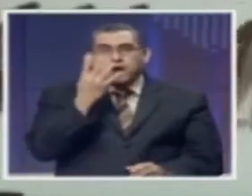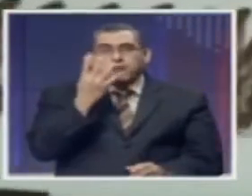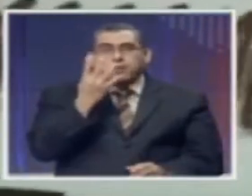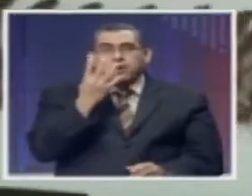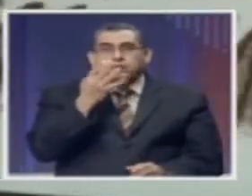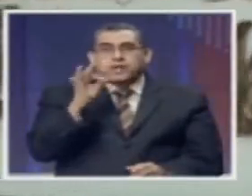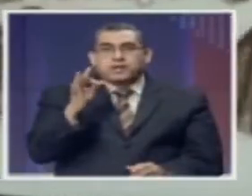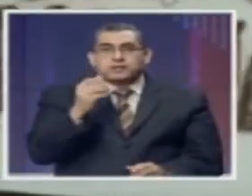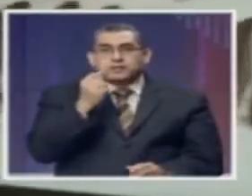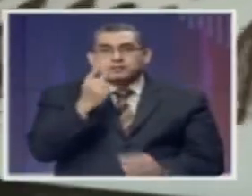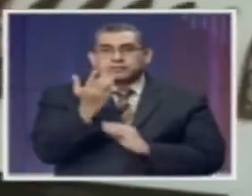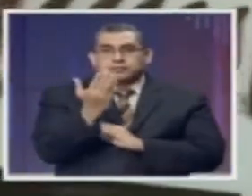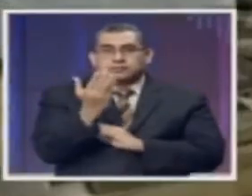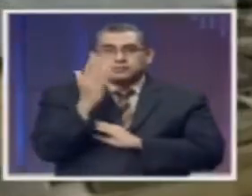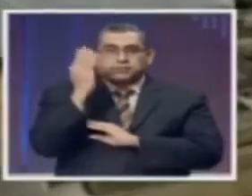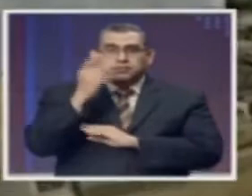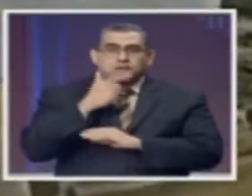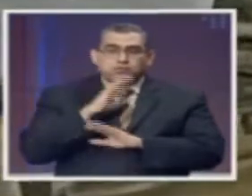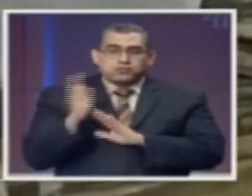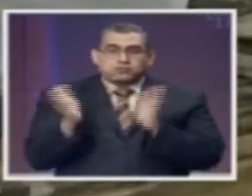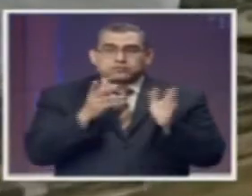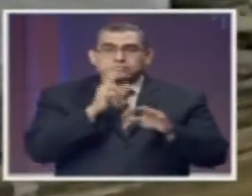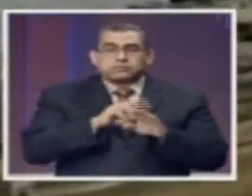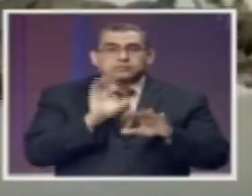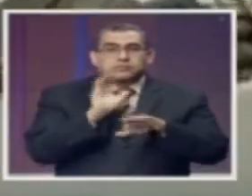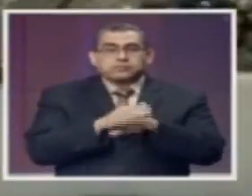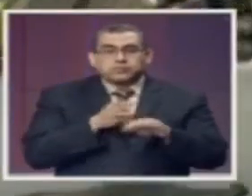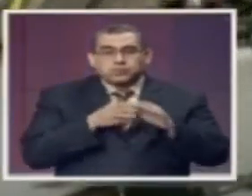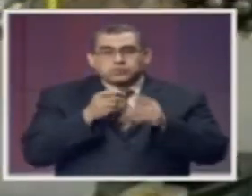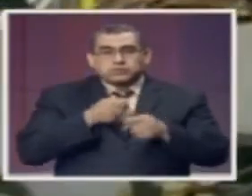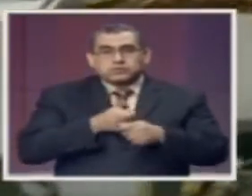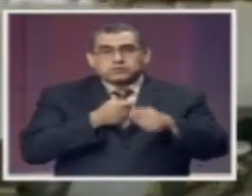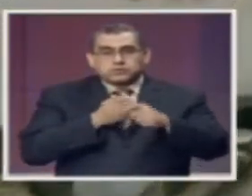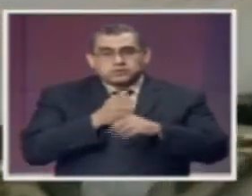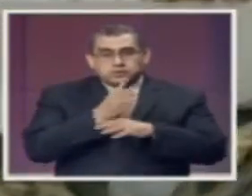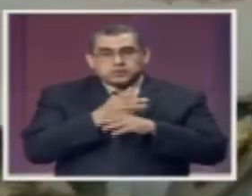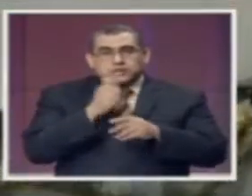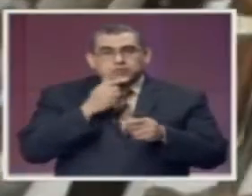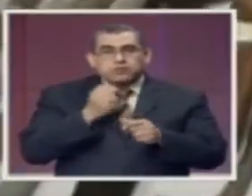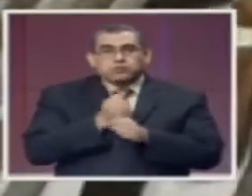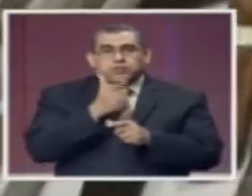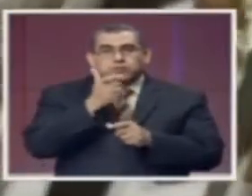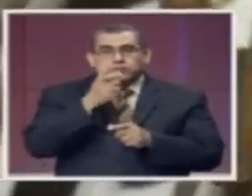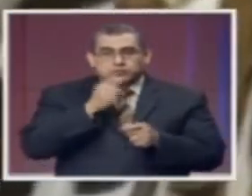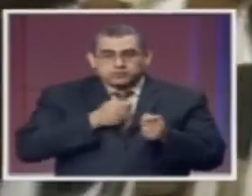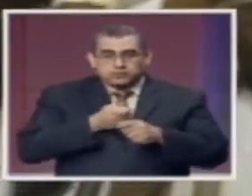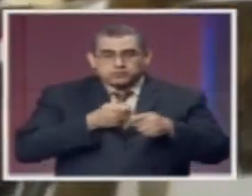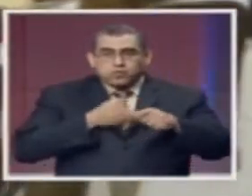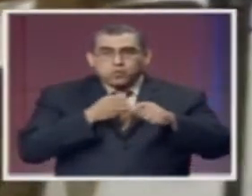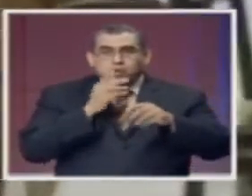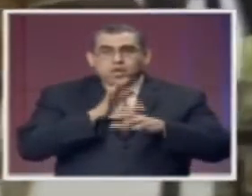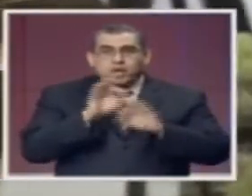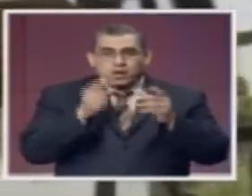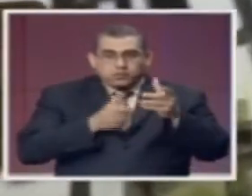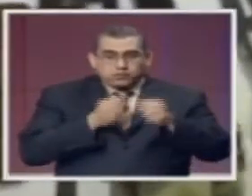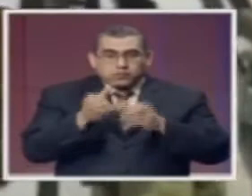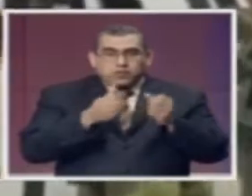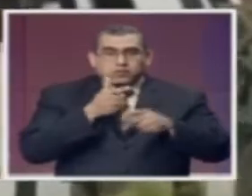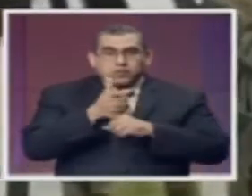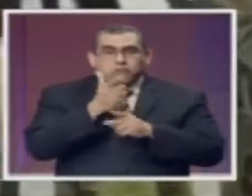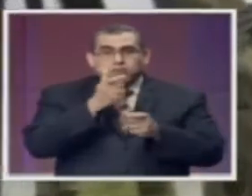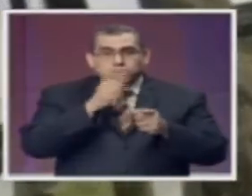1234 قطعة سلاح أبيض. كما تم ضبط ورشة لتصنيع الأسلحة النارية وبداخلها أسلحة